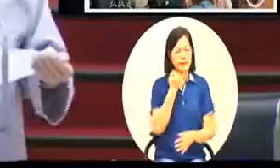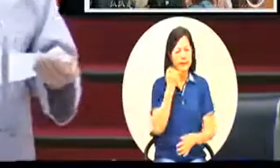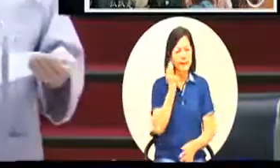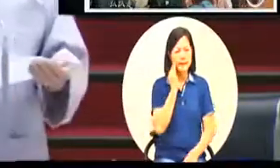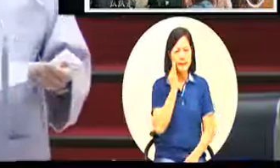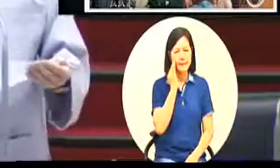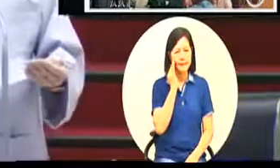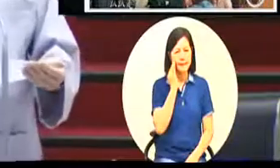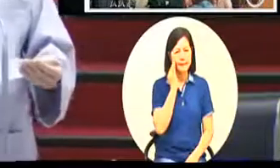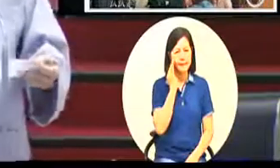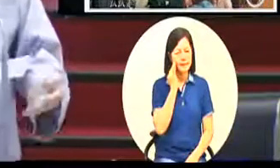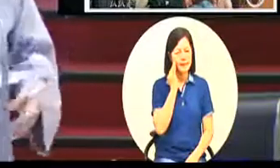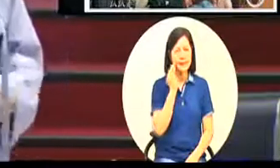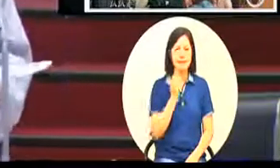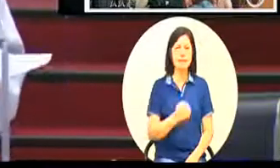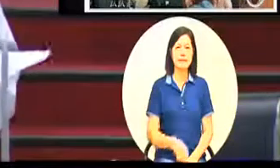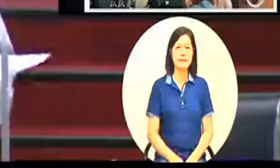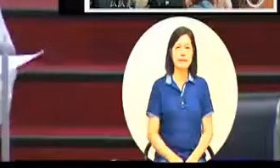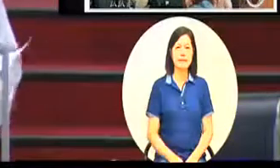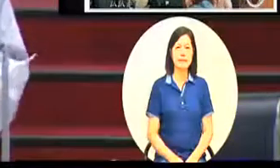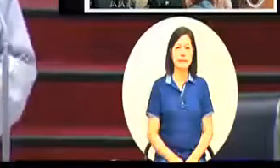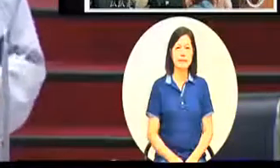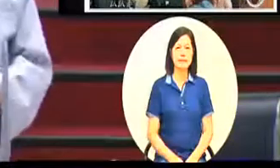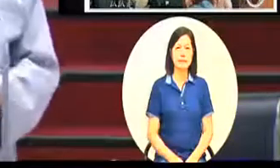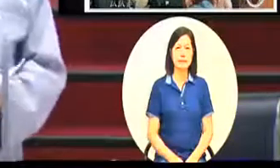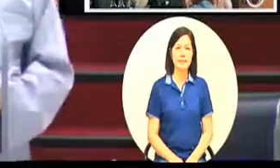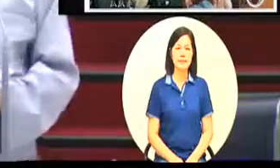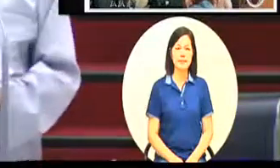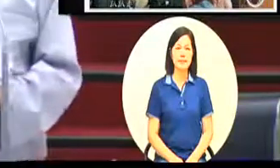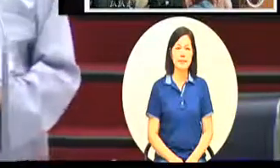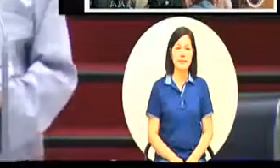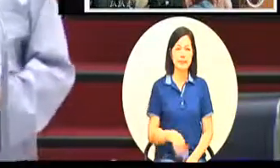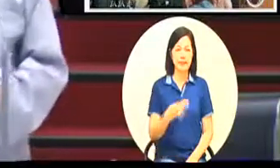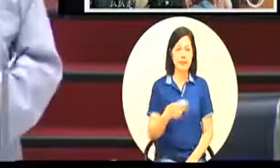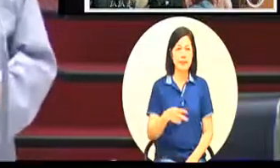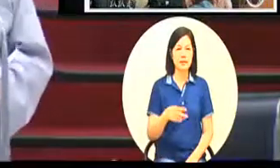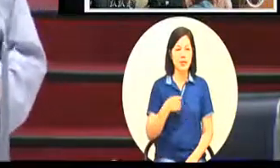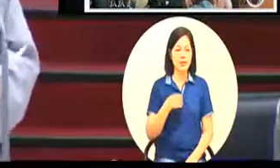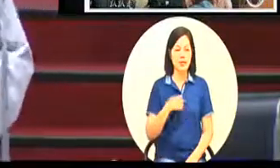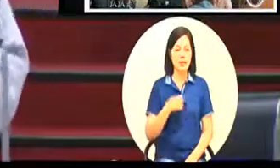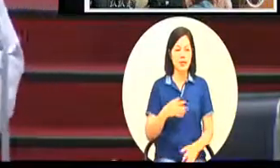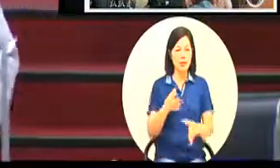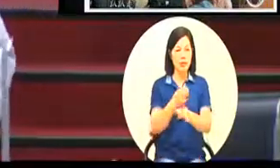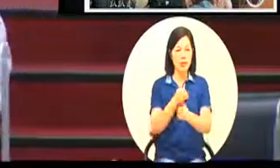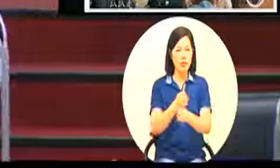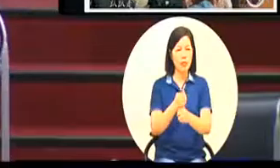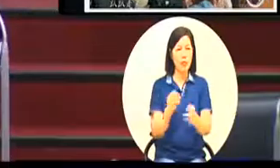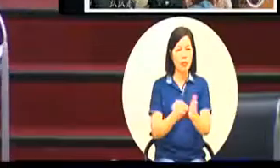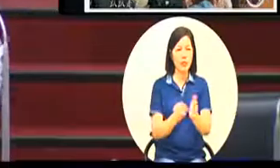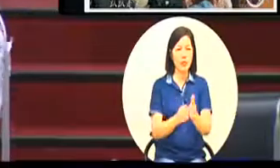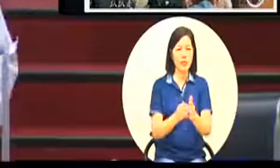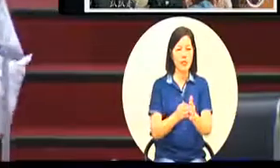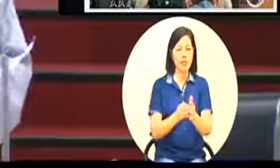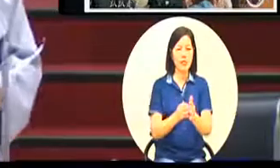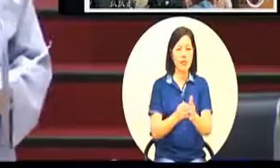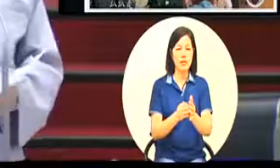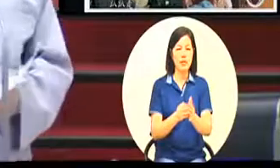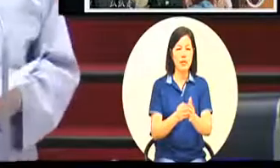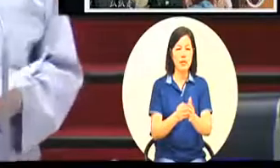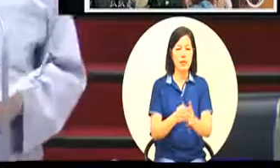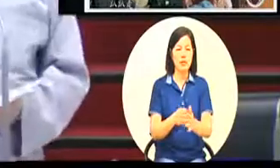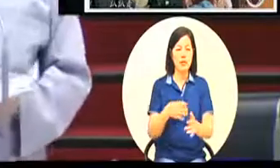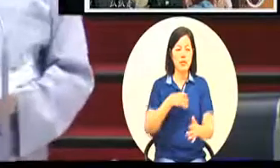在唔甘啦吼。另外。在我的节目了，阁有一个名字叫做国栋啊，哦，吴国